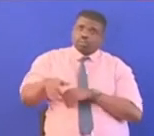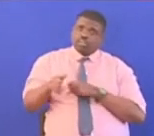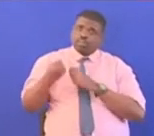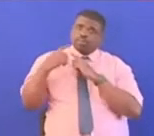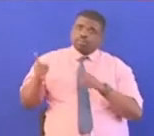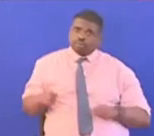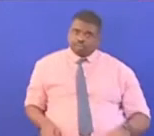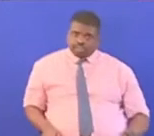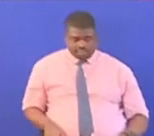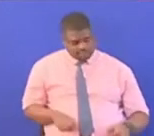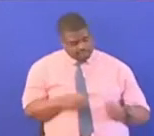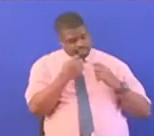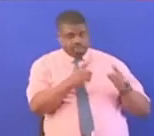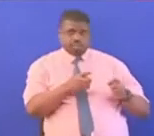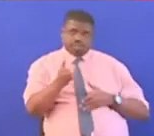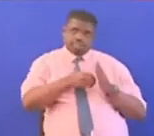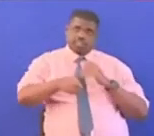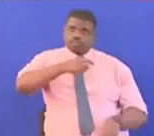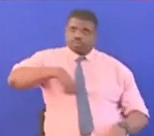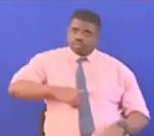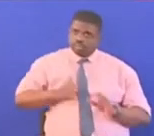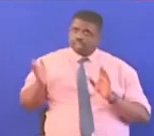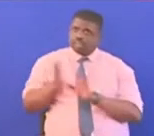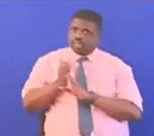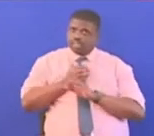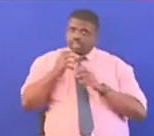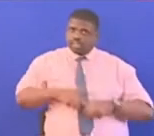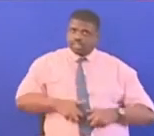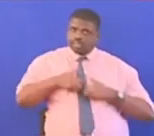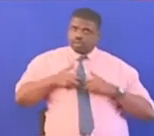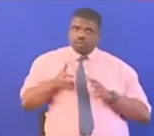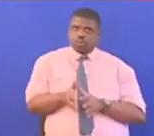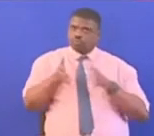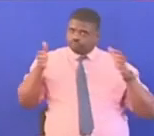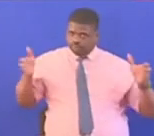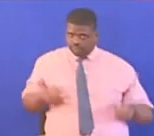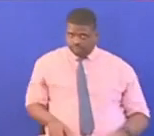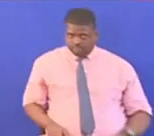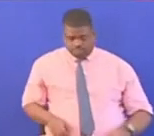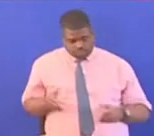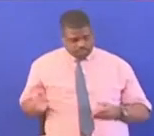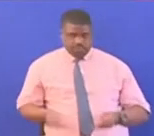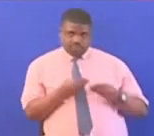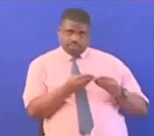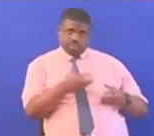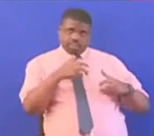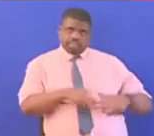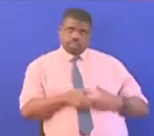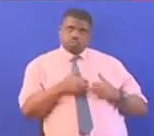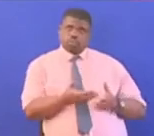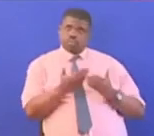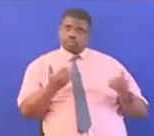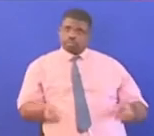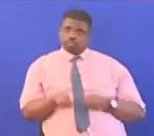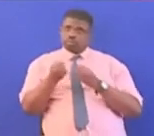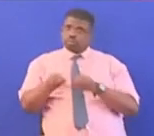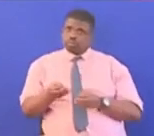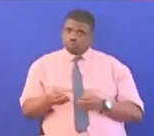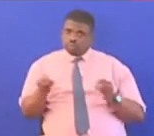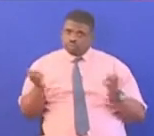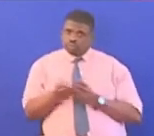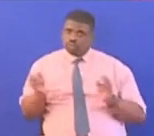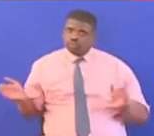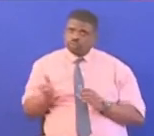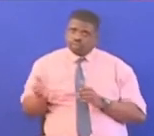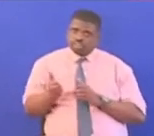katika mapori ya maeneo yetu. Hali hii imeleta taharuki kubwa sana. Na imeleta taharuki kwa sababu tumetoa kama wafugaji maeneo